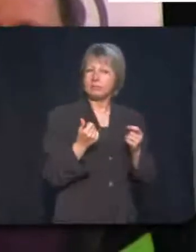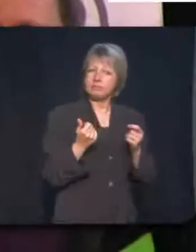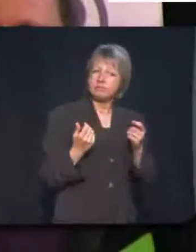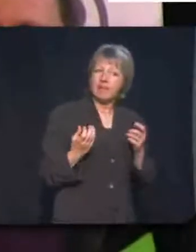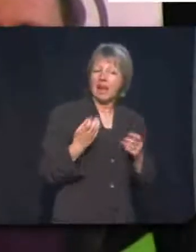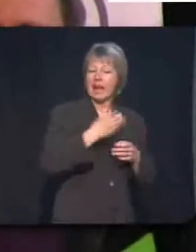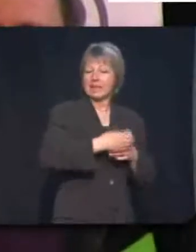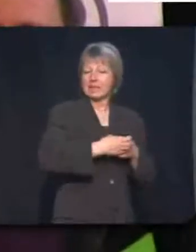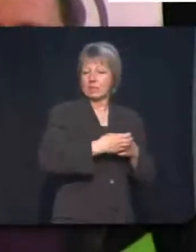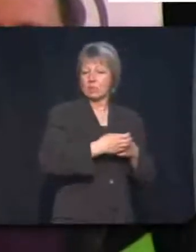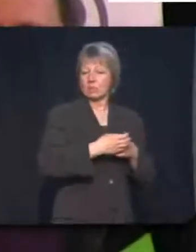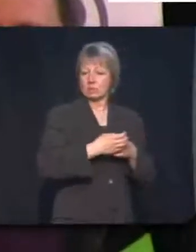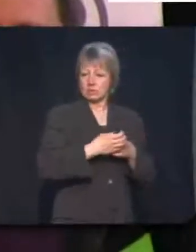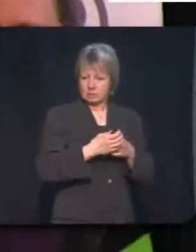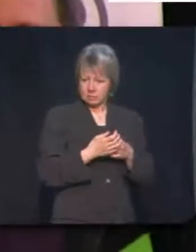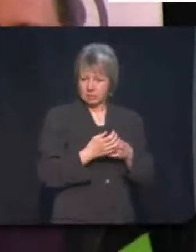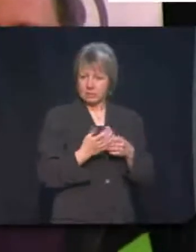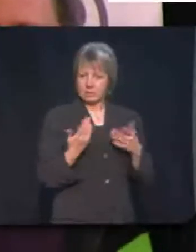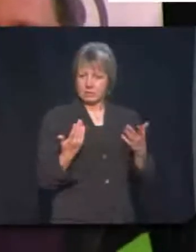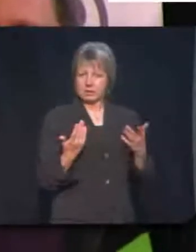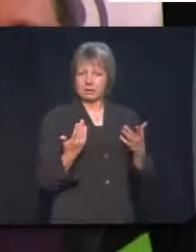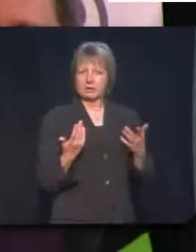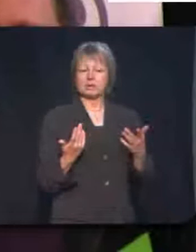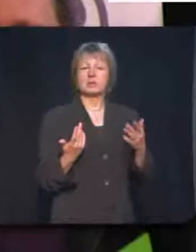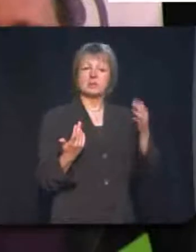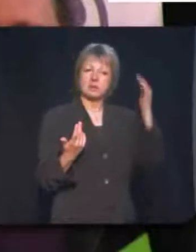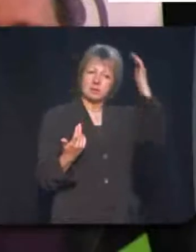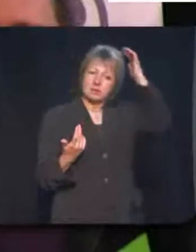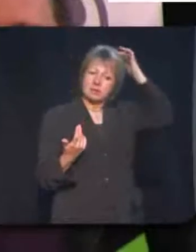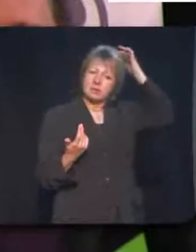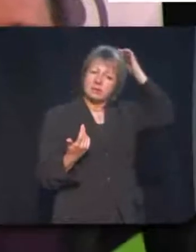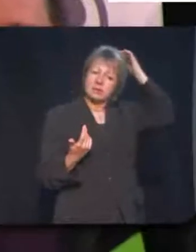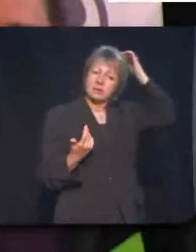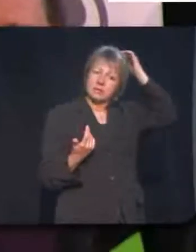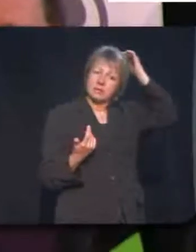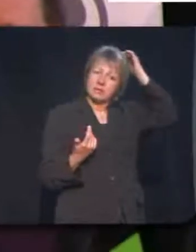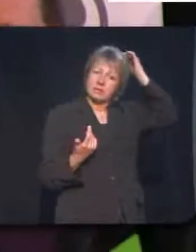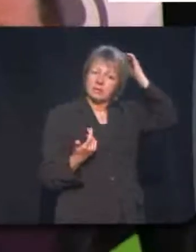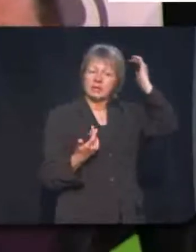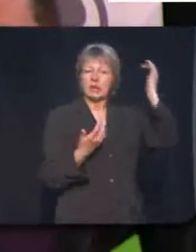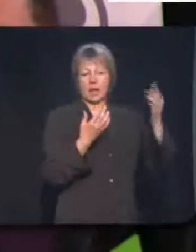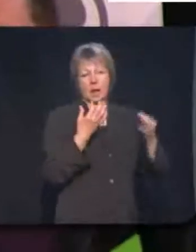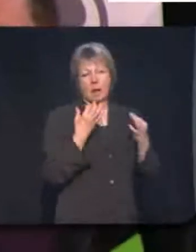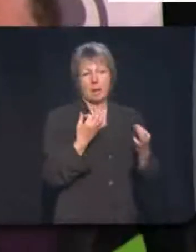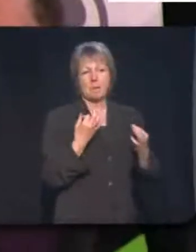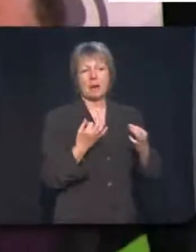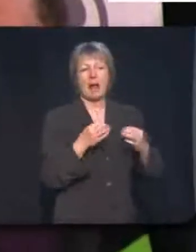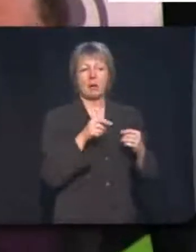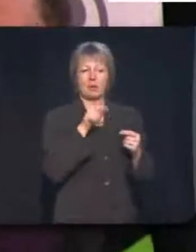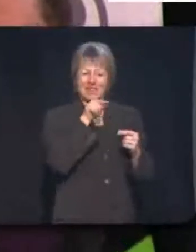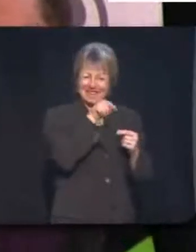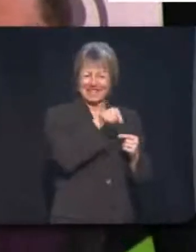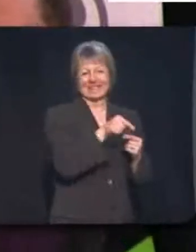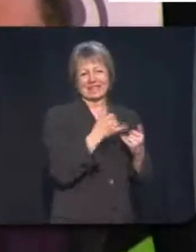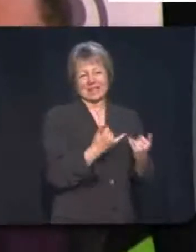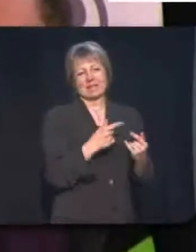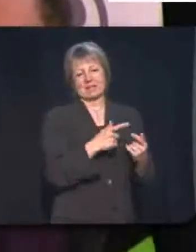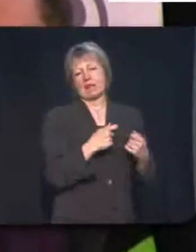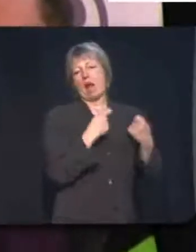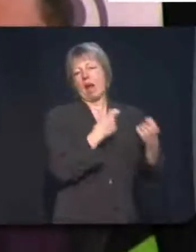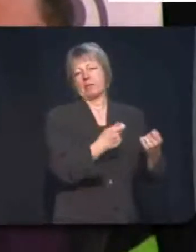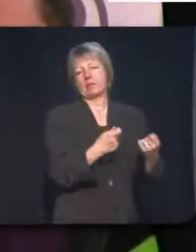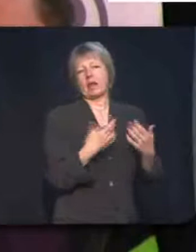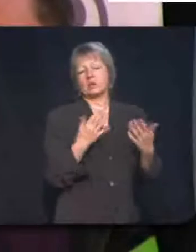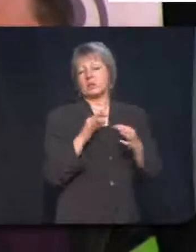die nennt sich die Entscheidung und das ist dieser Antrag da haben wir all die Anforderungen die in der Satzungsänderung drin stehen also die